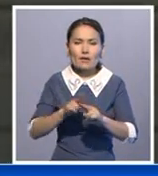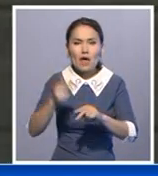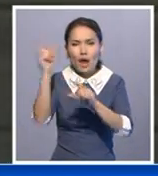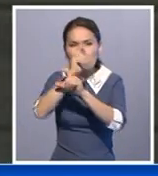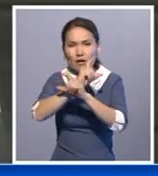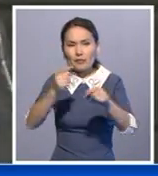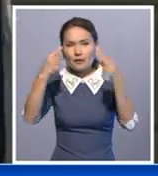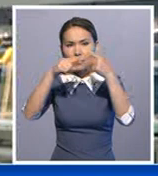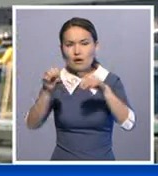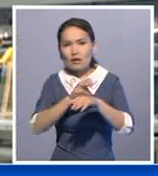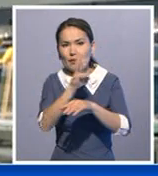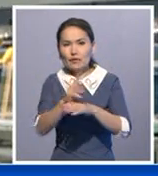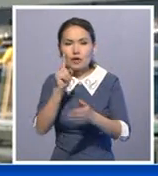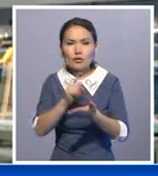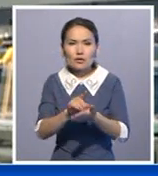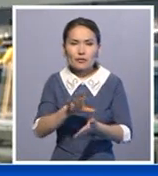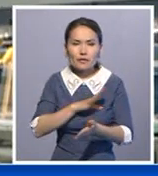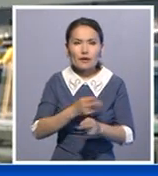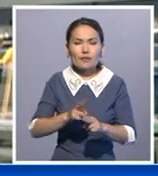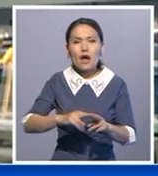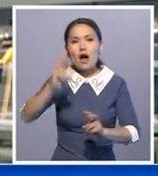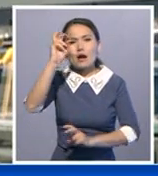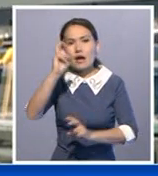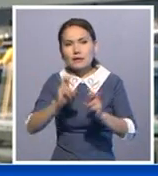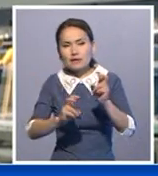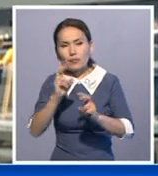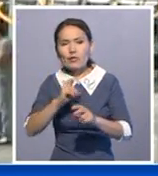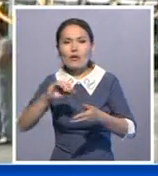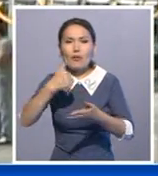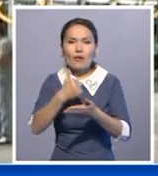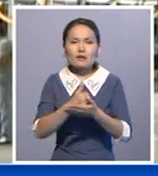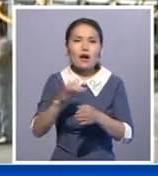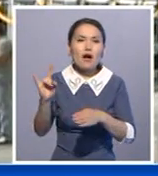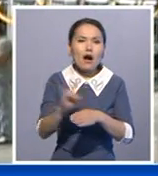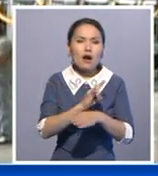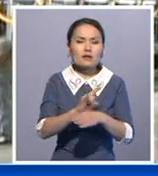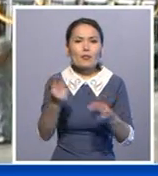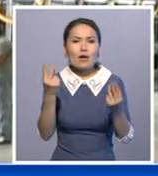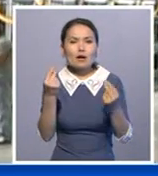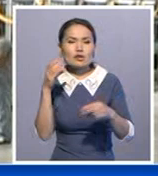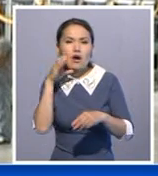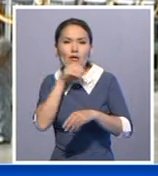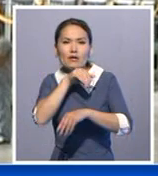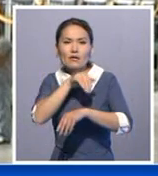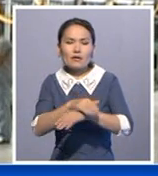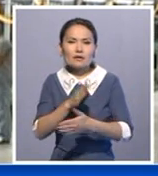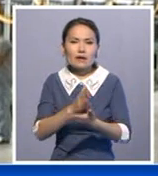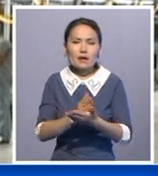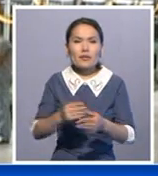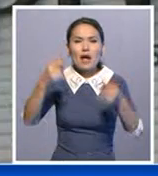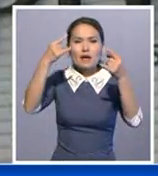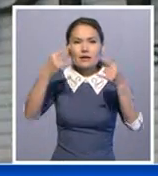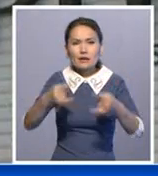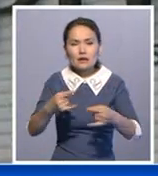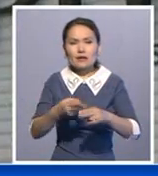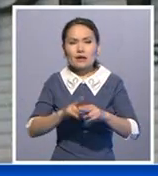орындарын техникамен қамтуы тиіс болатын. Сөйткен кәсіпорын мемлекет қазынасына 200 миллион теңге шығын әкелді. Планшет пен теледидар